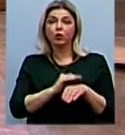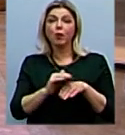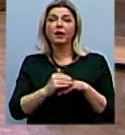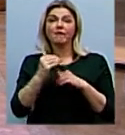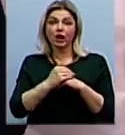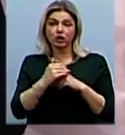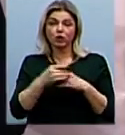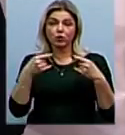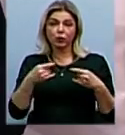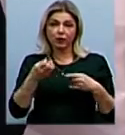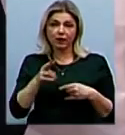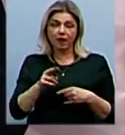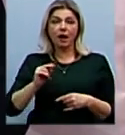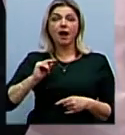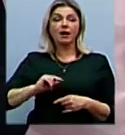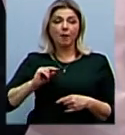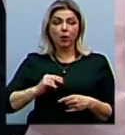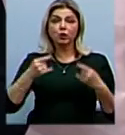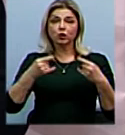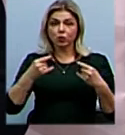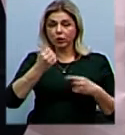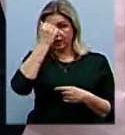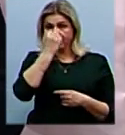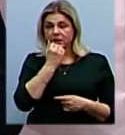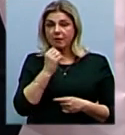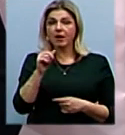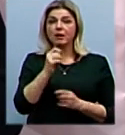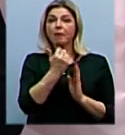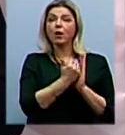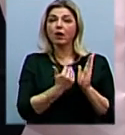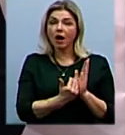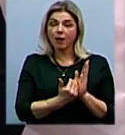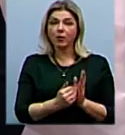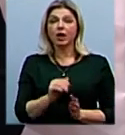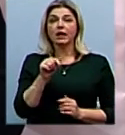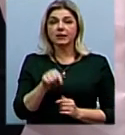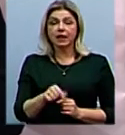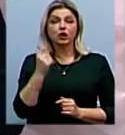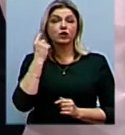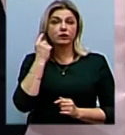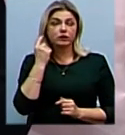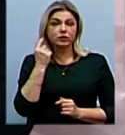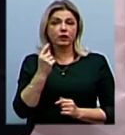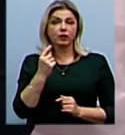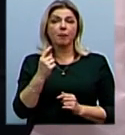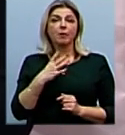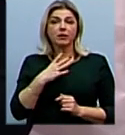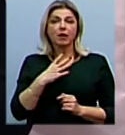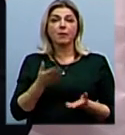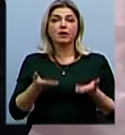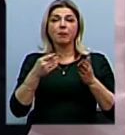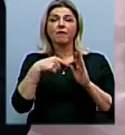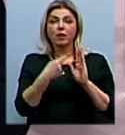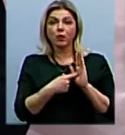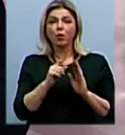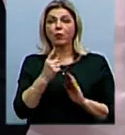Студия, работники студии, спасибо за программу. Здесь звучал вопрос, почему